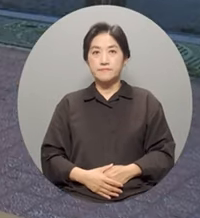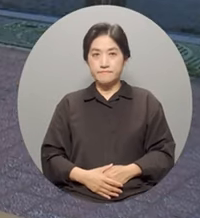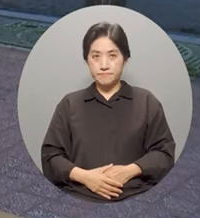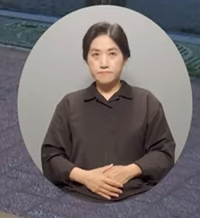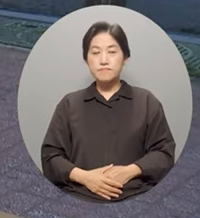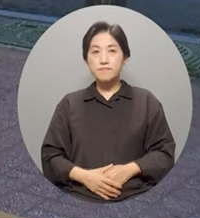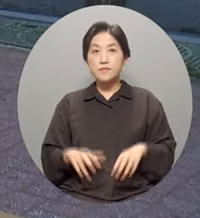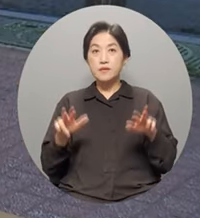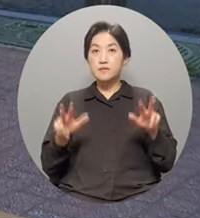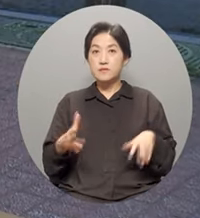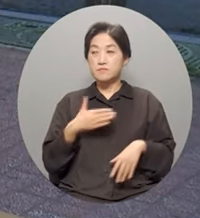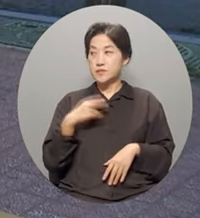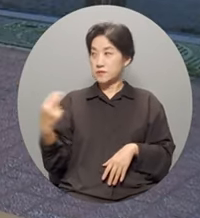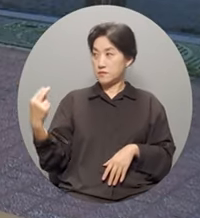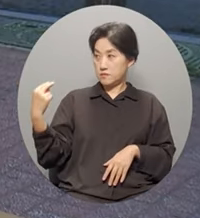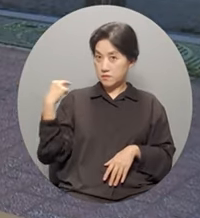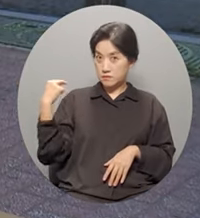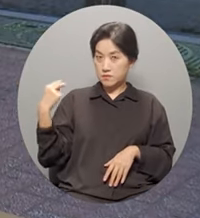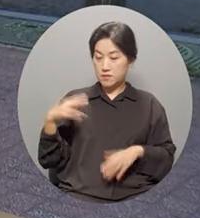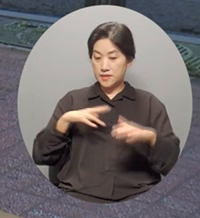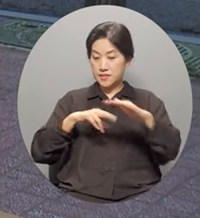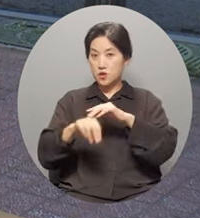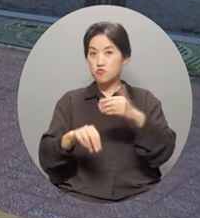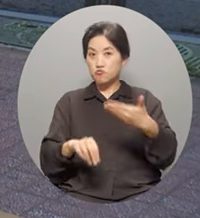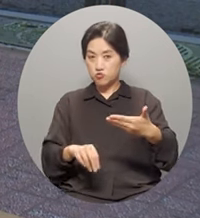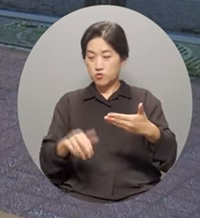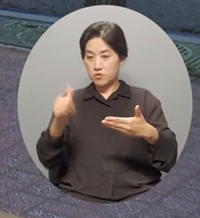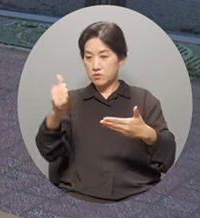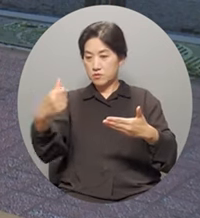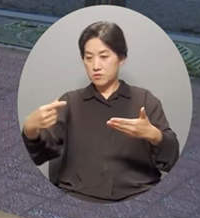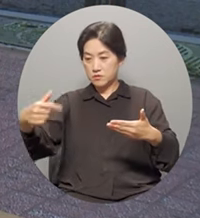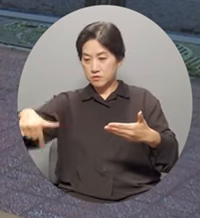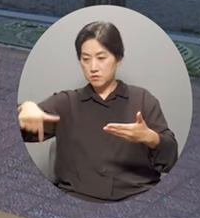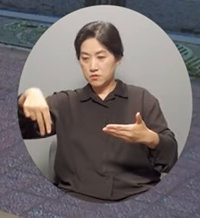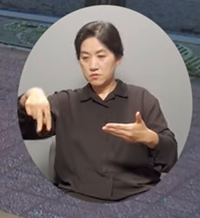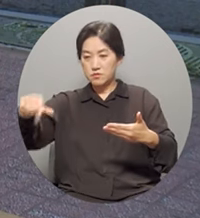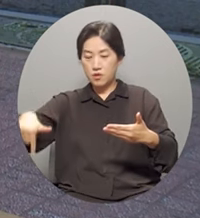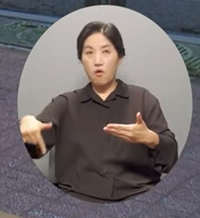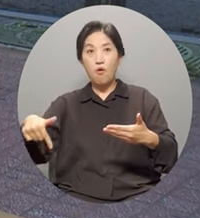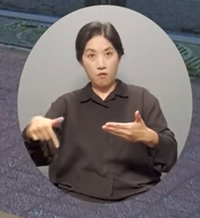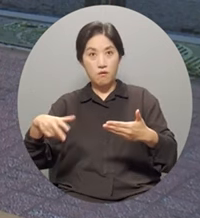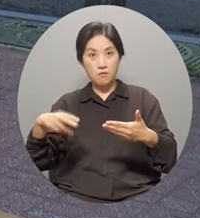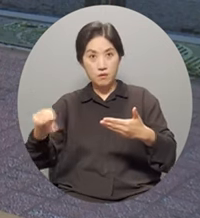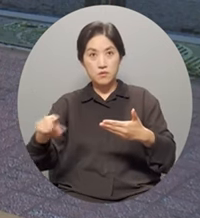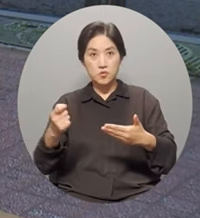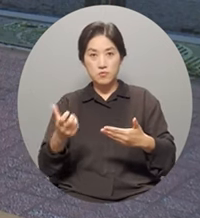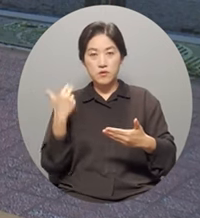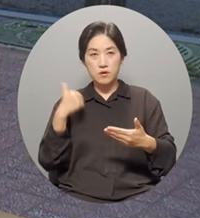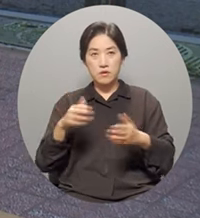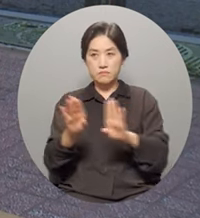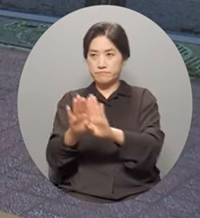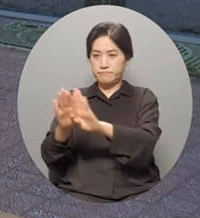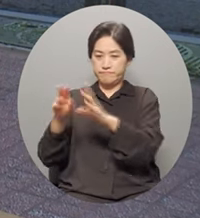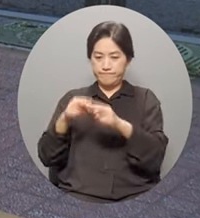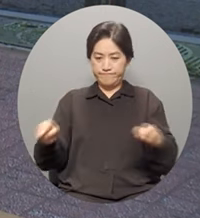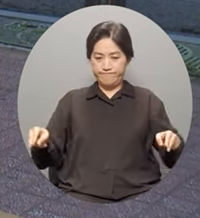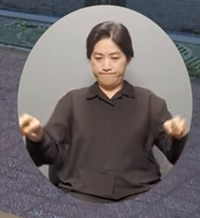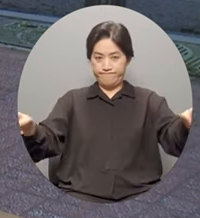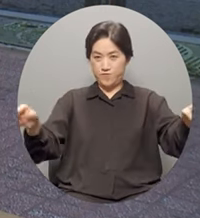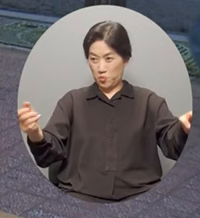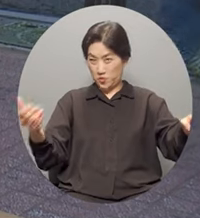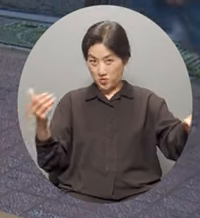네, 지금 제 뒤로 보이는 게 지하철 9호선 흑성역 입구인데요. 조금 전까지 입구마다 출입통제선이 쳐져